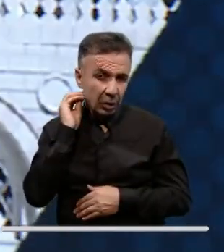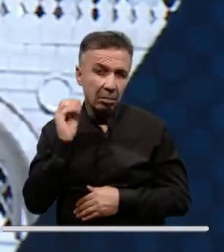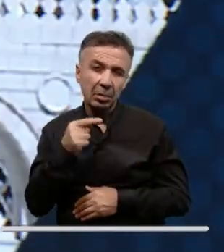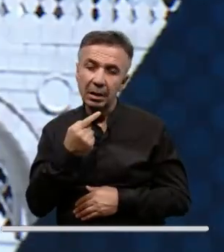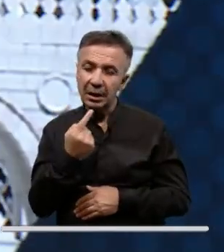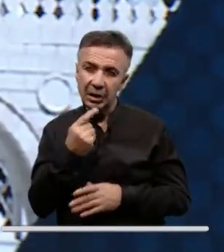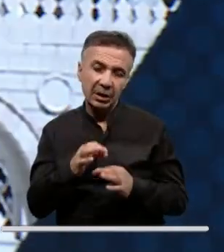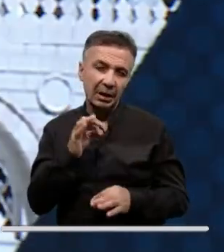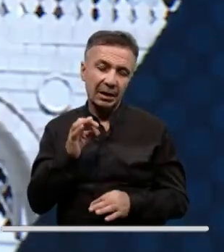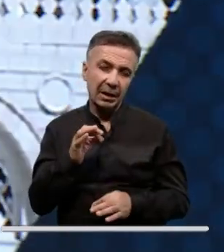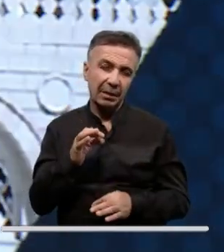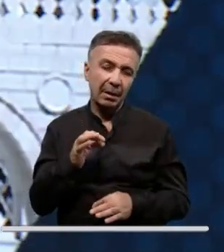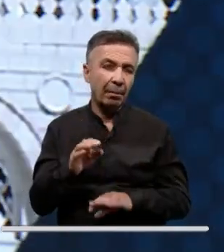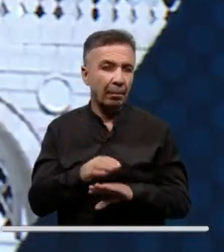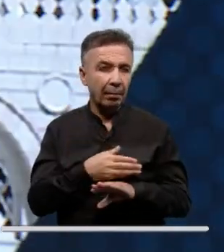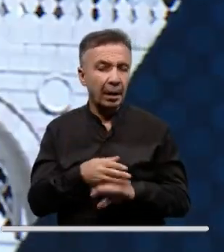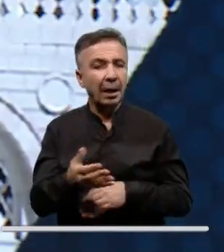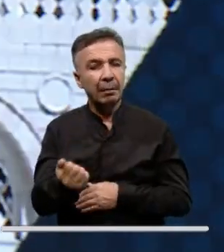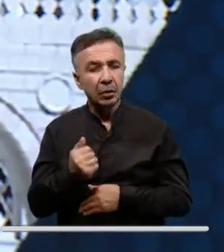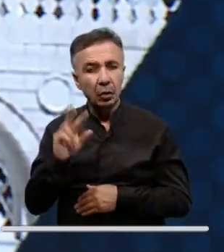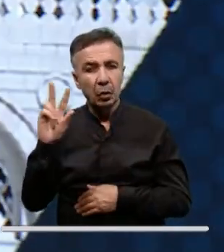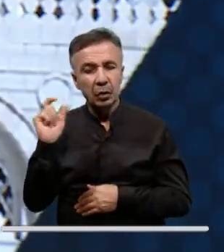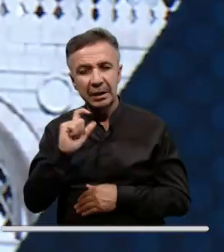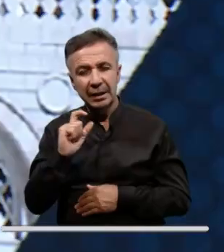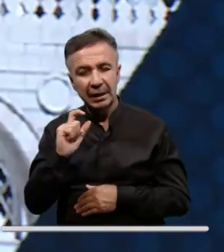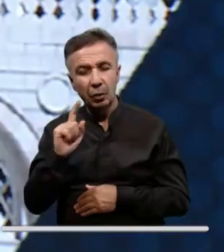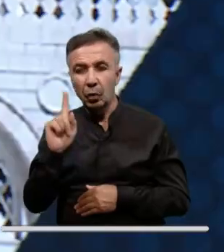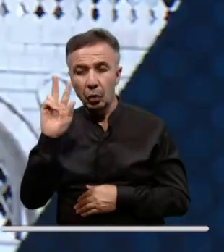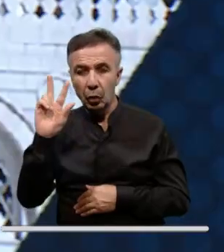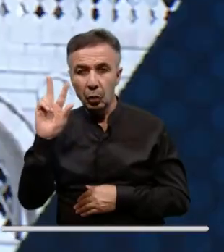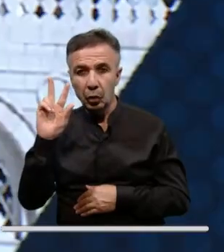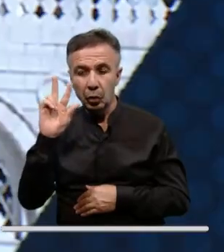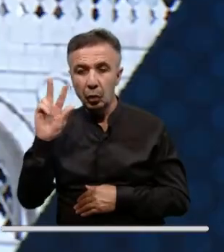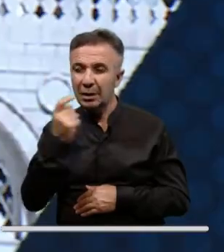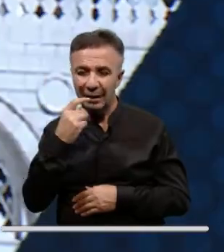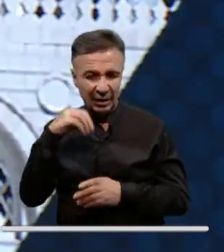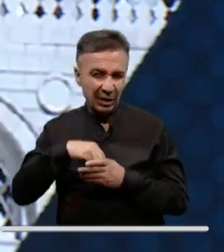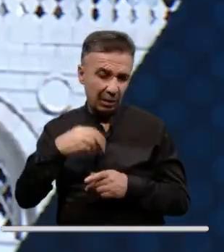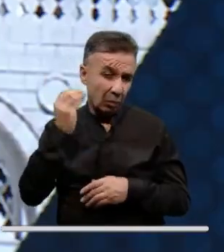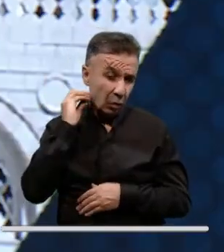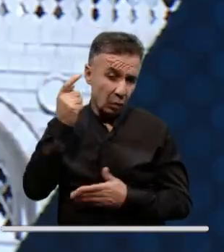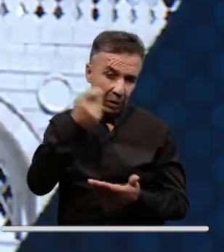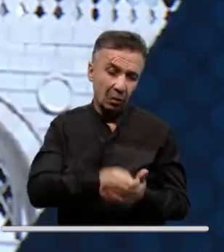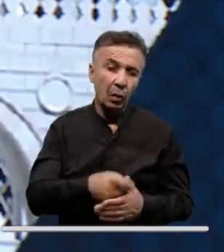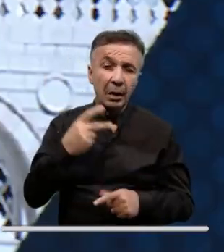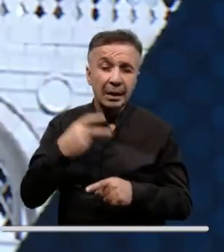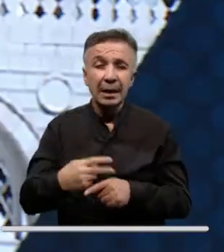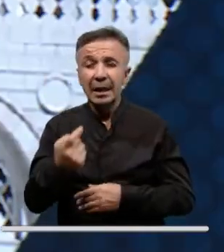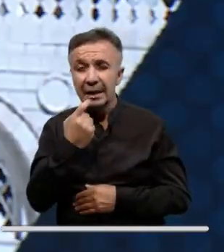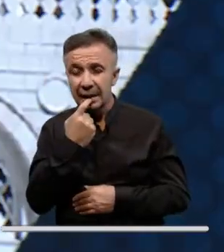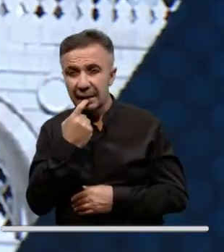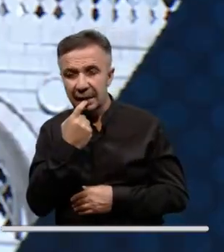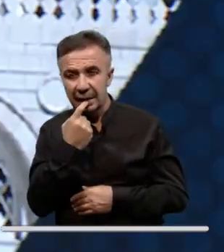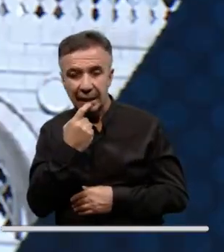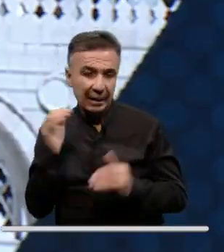söylediği gibi mal almıştır Bu malı 3 yılda ödeyecektir Eee İşte o zekat yılına tekabül